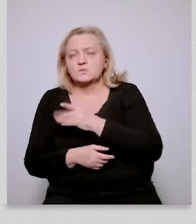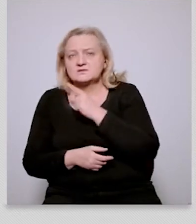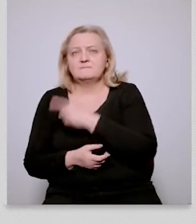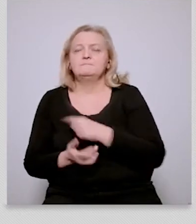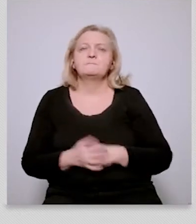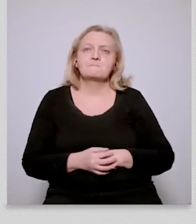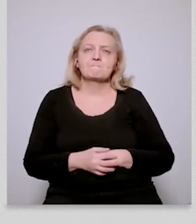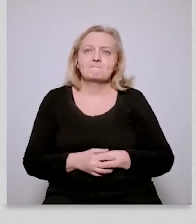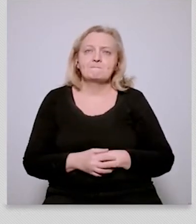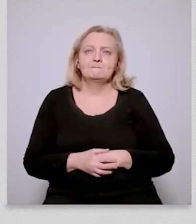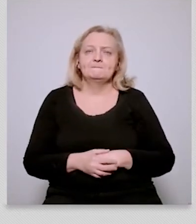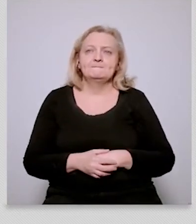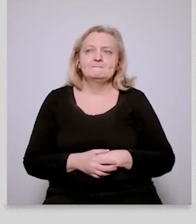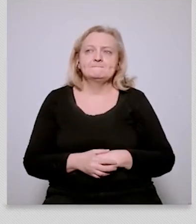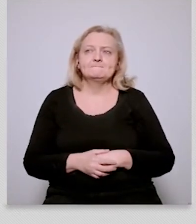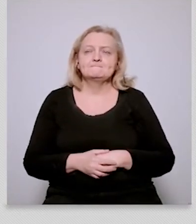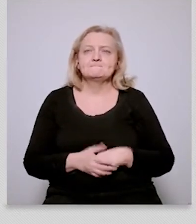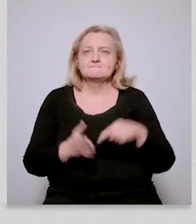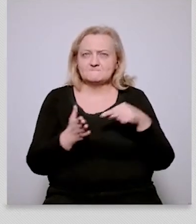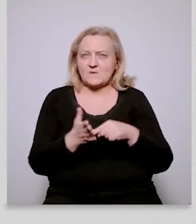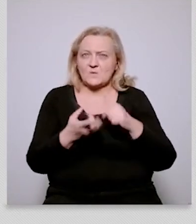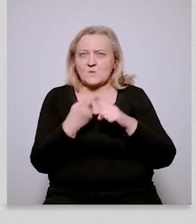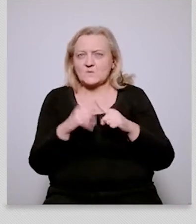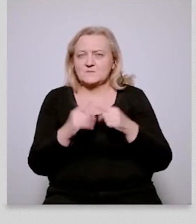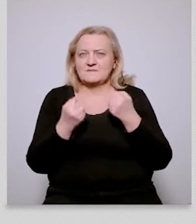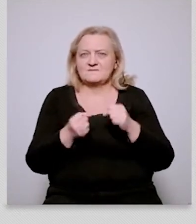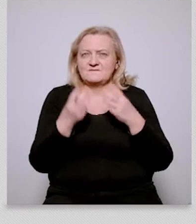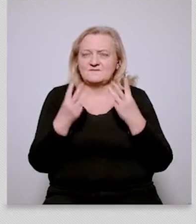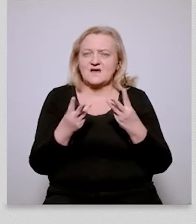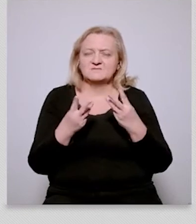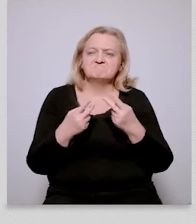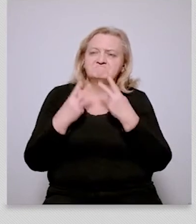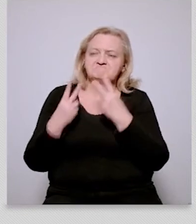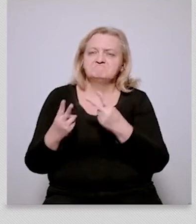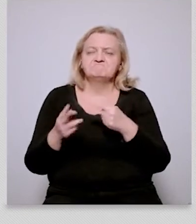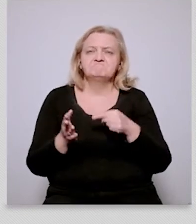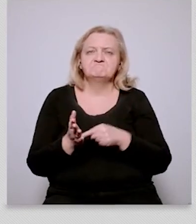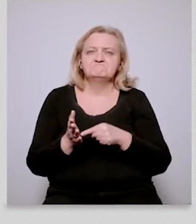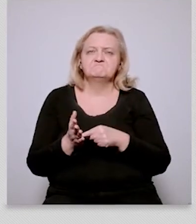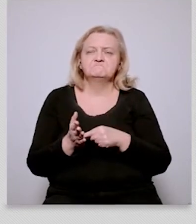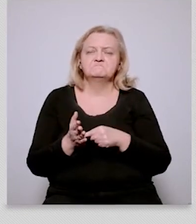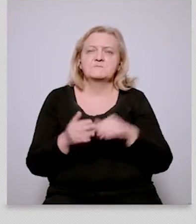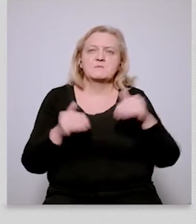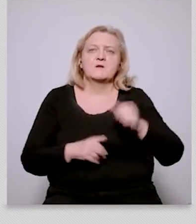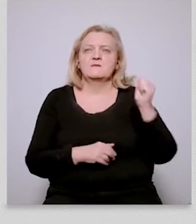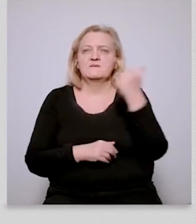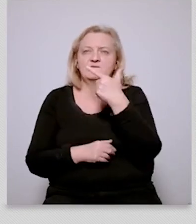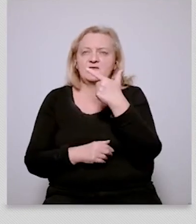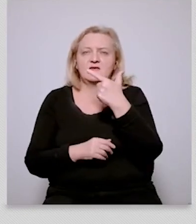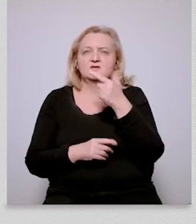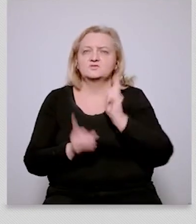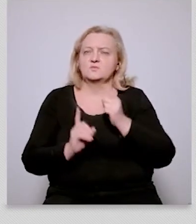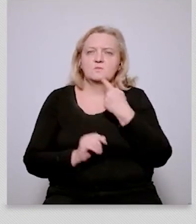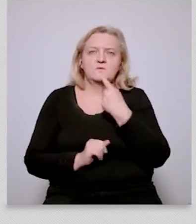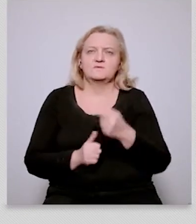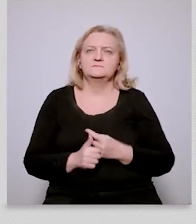i w tym kontekście bardzo ważne jest, by zauważyć może dwie rzeczy bardzo szybko powiem.